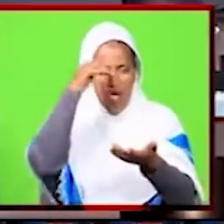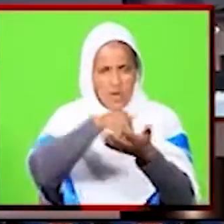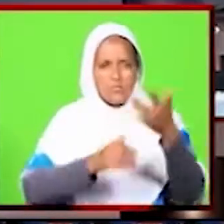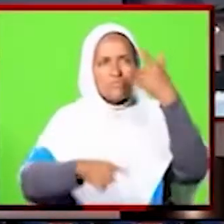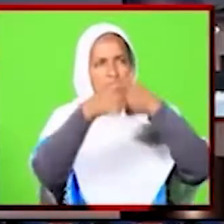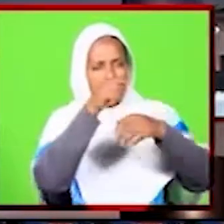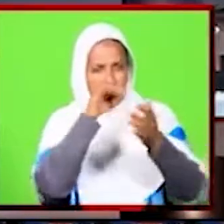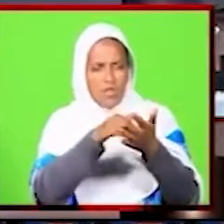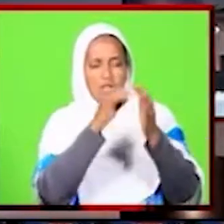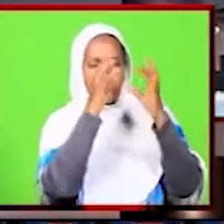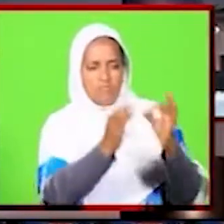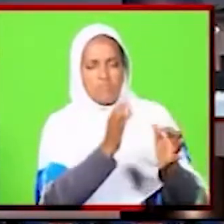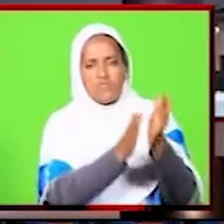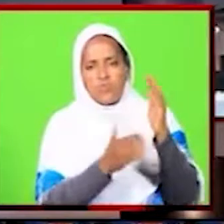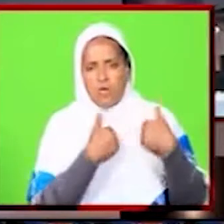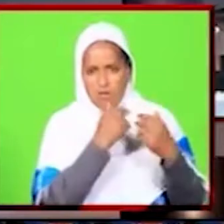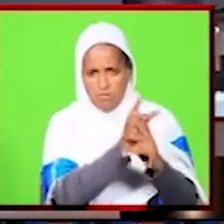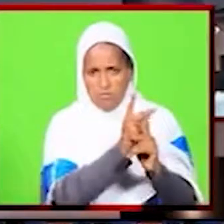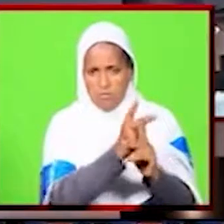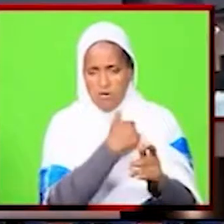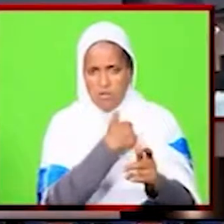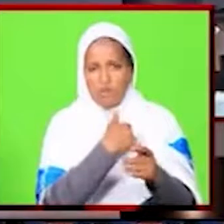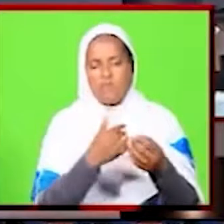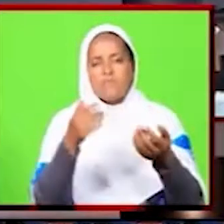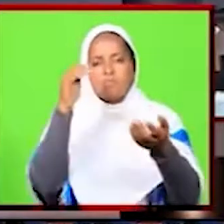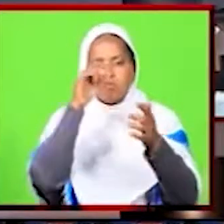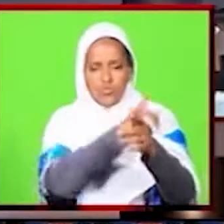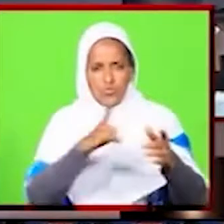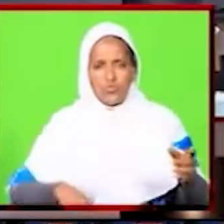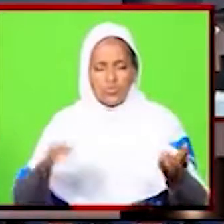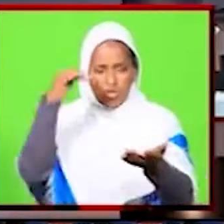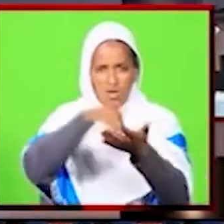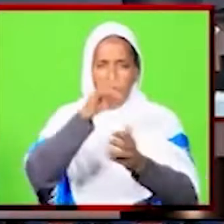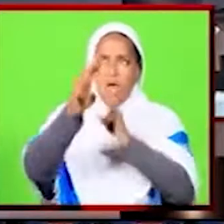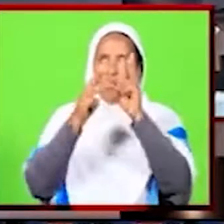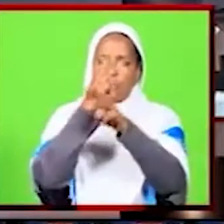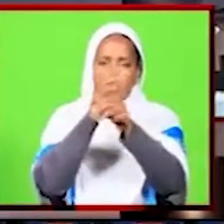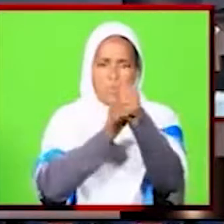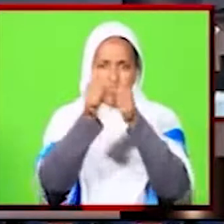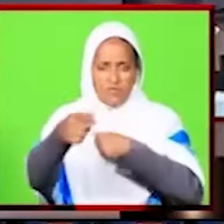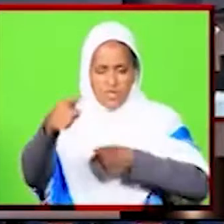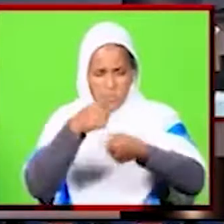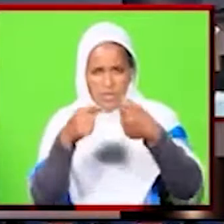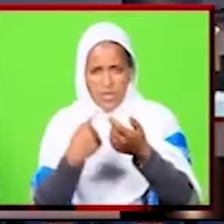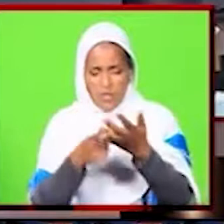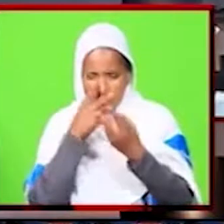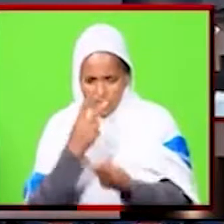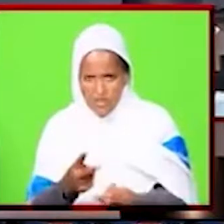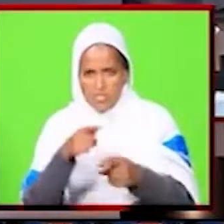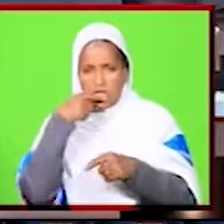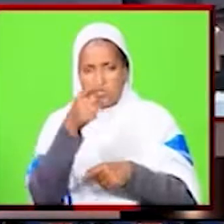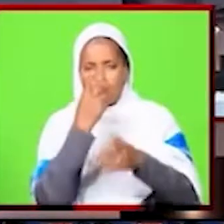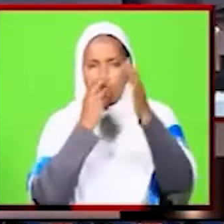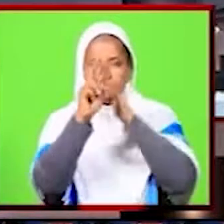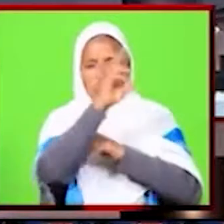ደግሞ ዳግም ምጽአትን የሚጠብቁ ደግሞ የተወሰኑ ትንቢቶች አሉ። አሁን ክርስቶስ ዳግመኛ ዓለምን ለማሳለፍ እንደሚመጣ ይህን